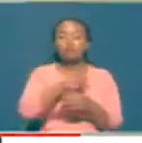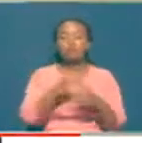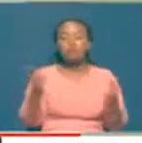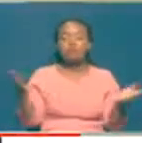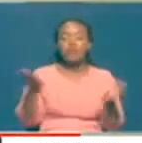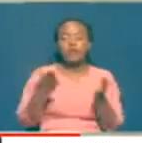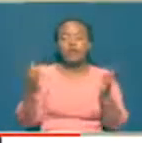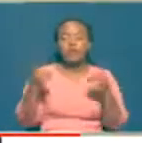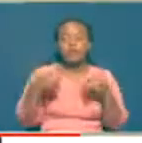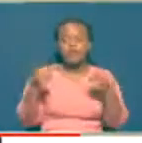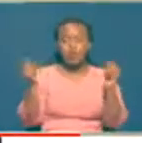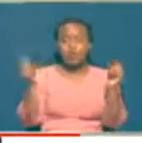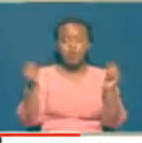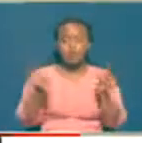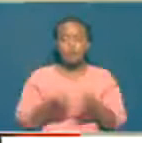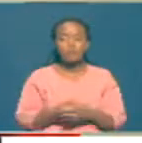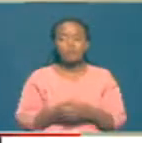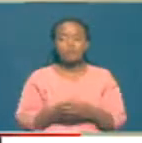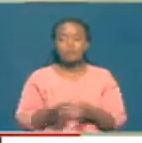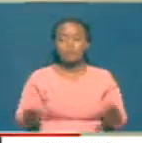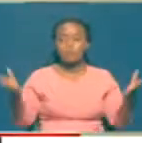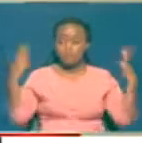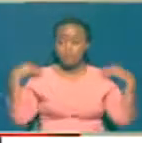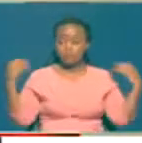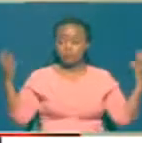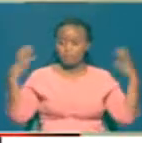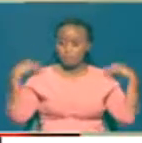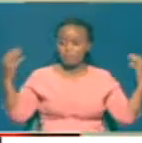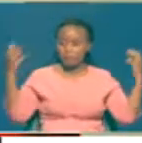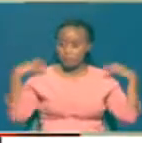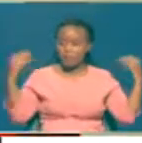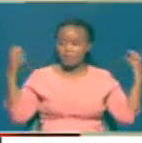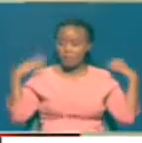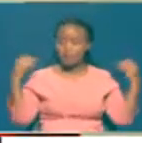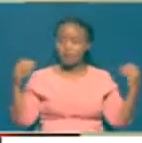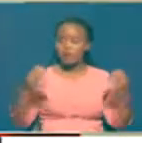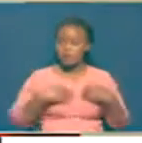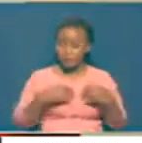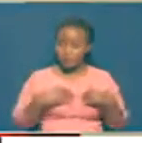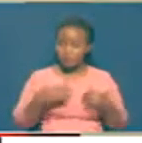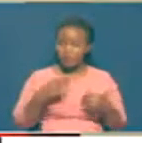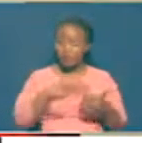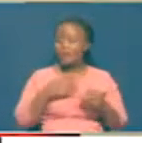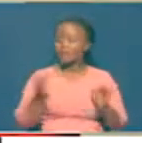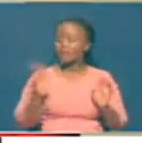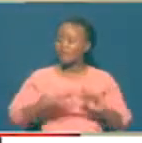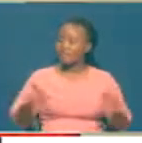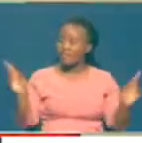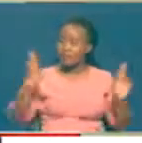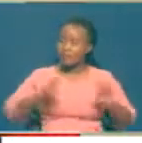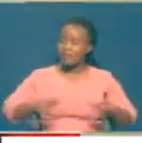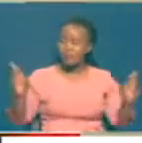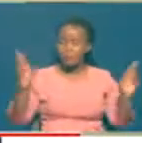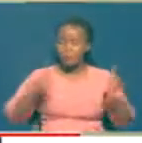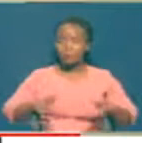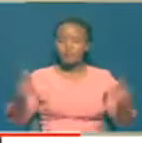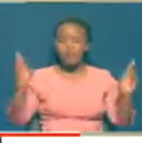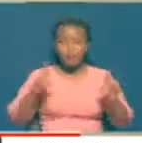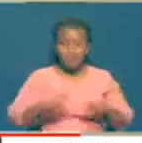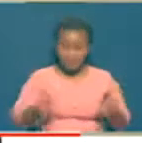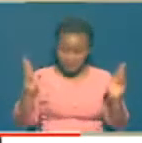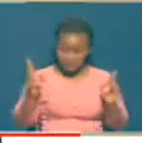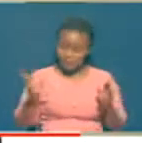na mazoezi yenye tumefanya, nimejiprepare mzuri kwa mazoezi kama